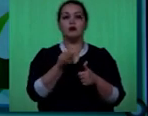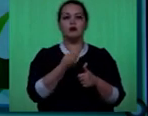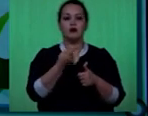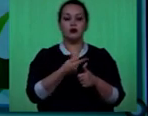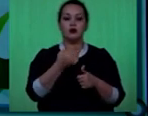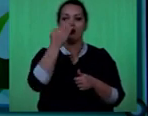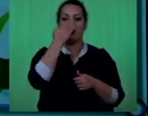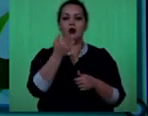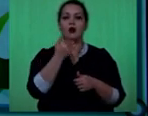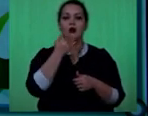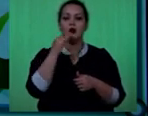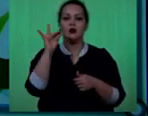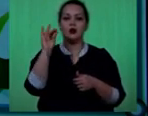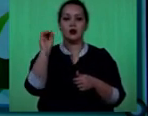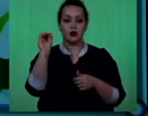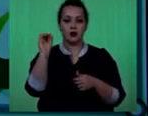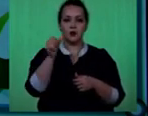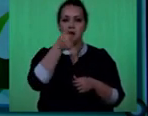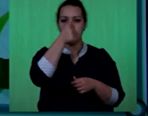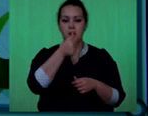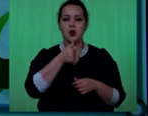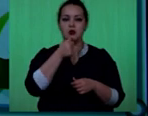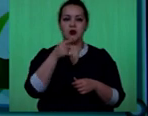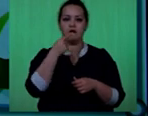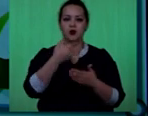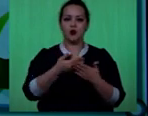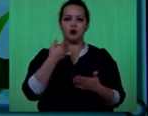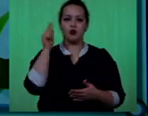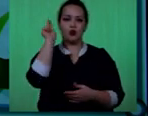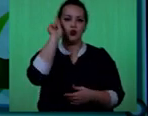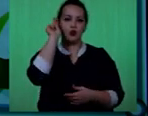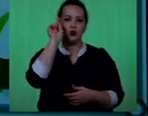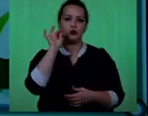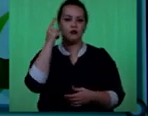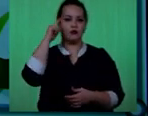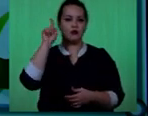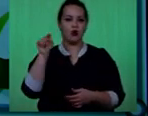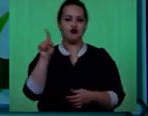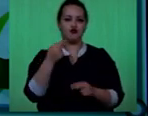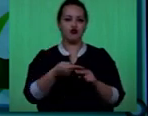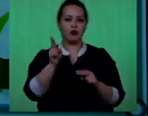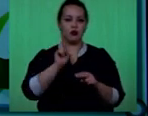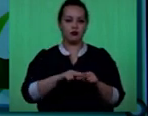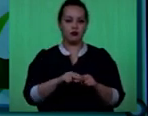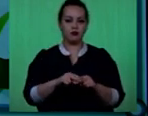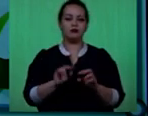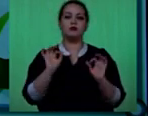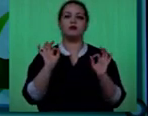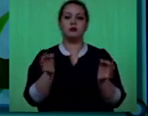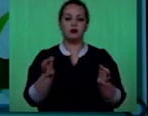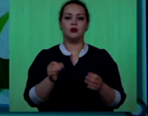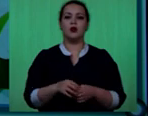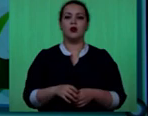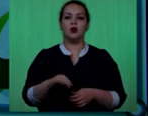летние месяцы мы они говорили на прошлом уроке и вы конечно же знаете что это совершенно верно